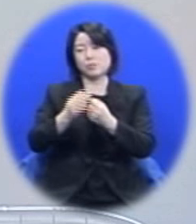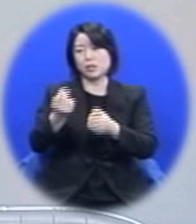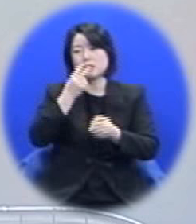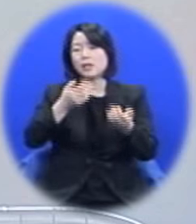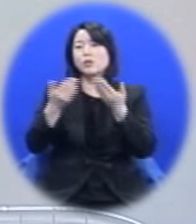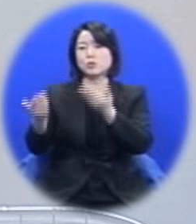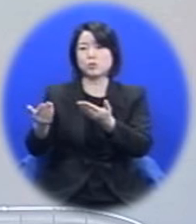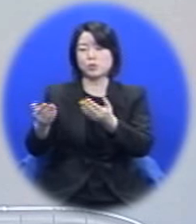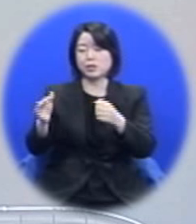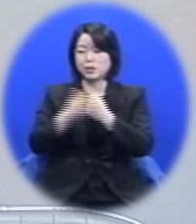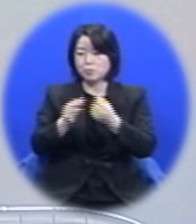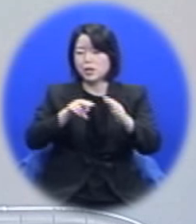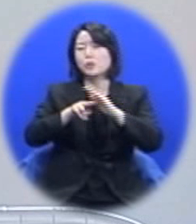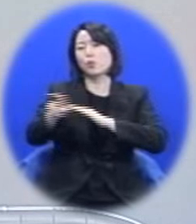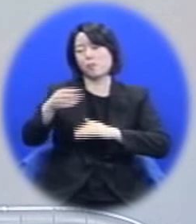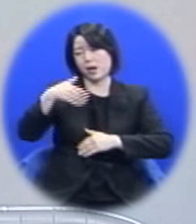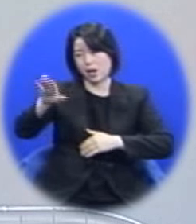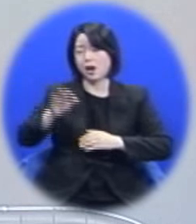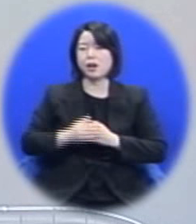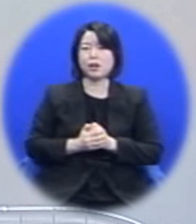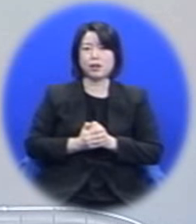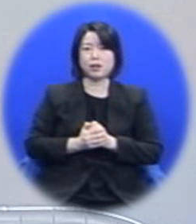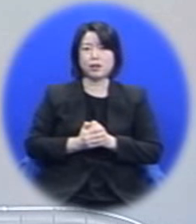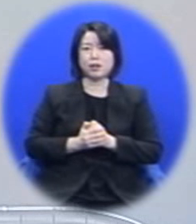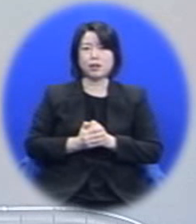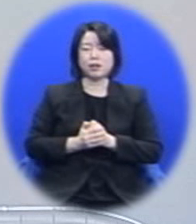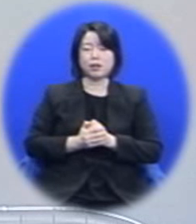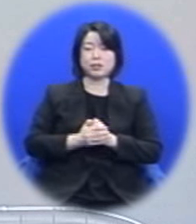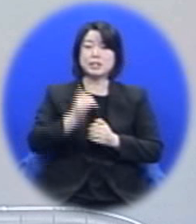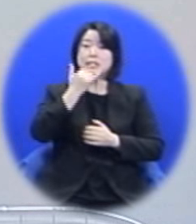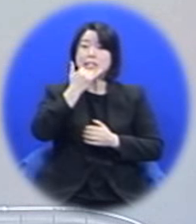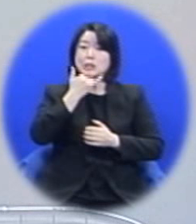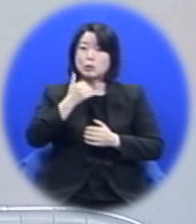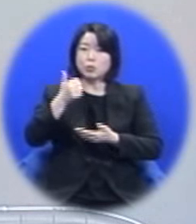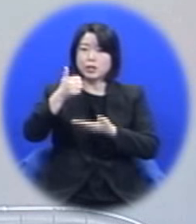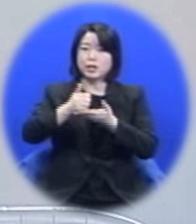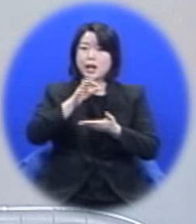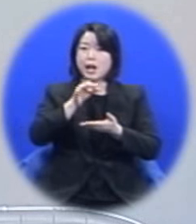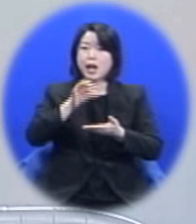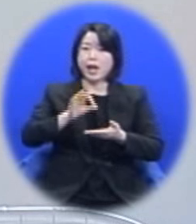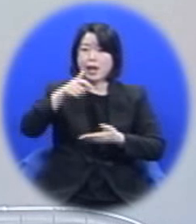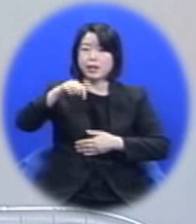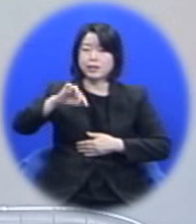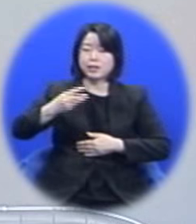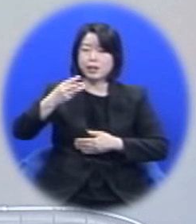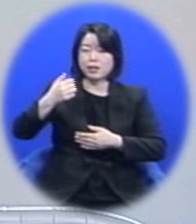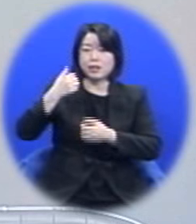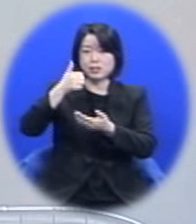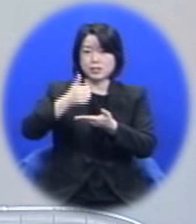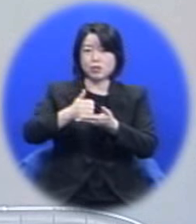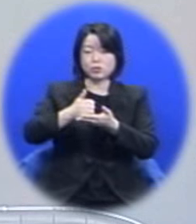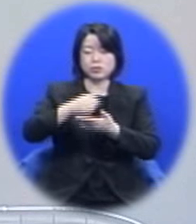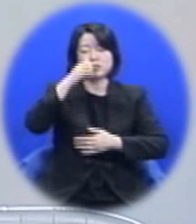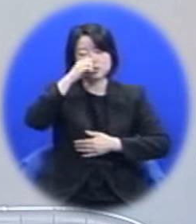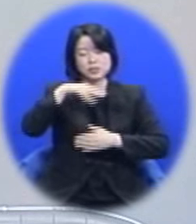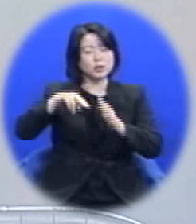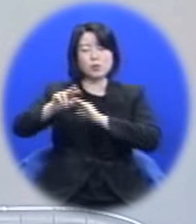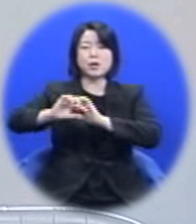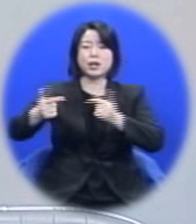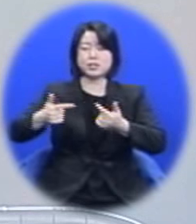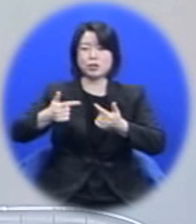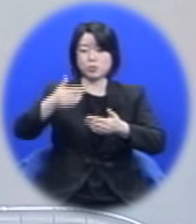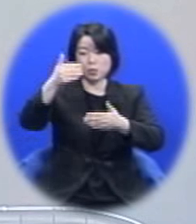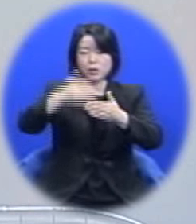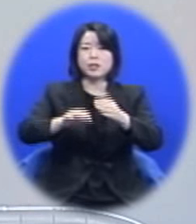그러니 도망가라는 거예요. 그 엥겔 장군은 그냥 남습니다. 그리고 그 다음날